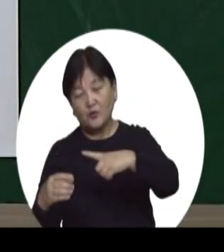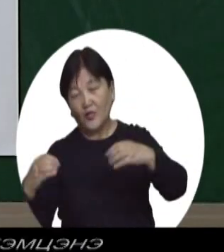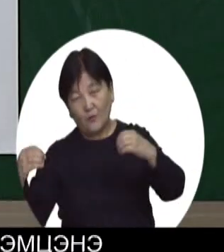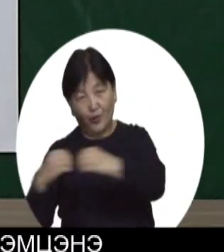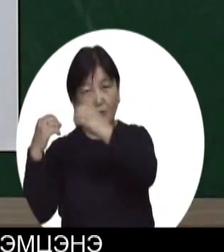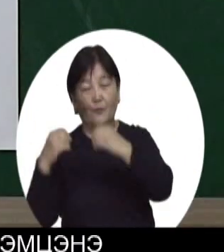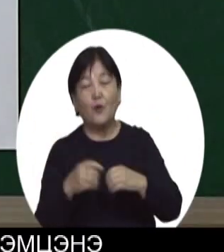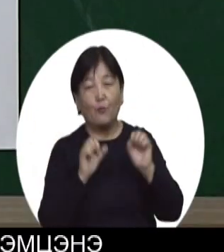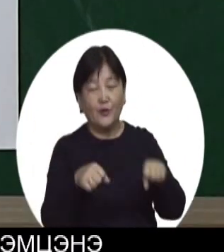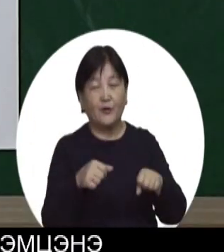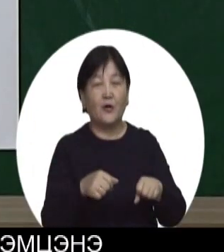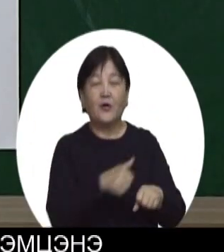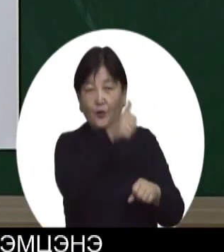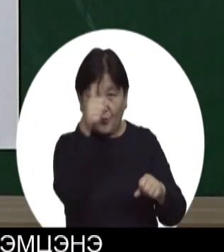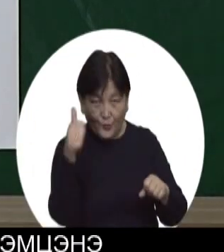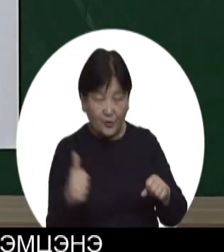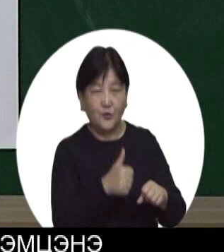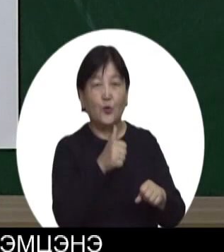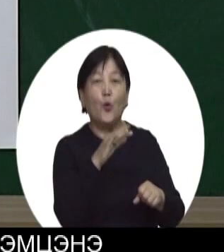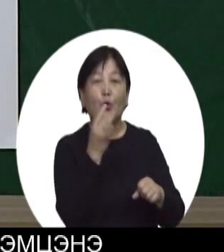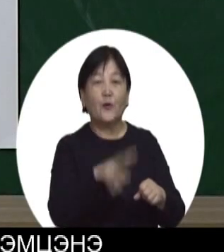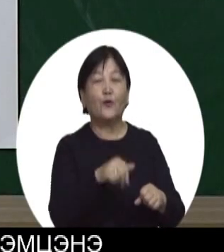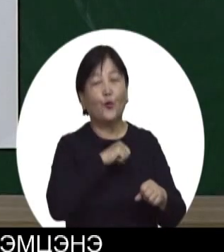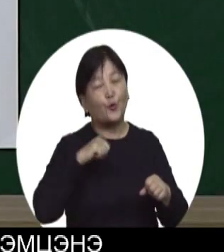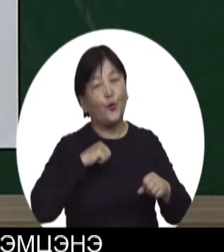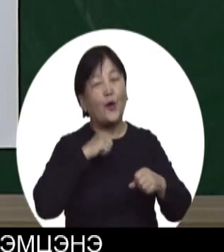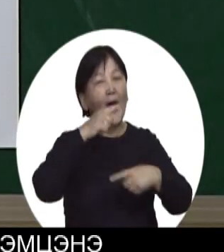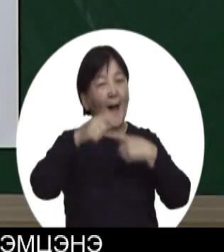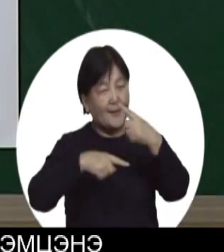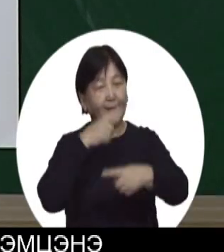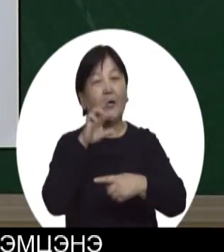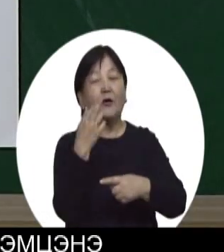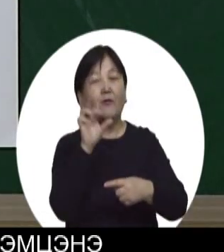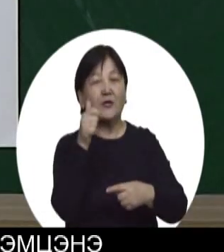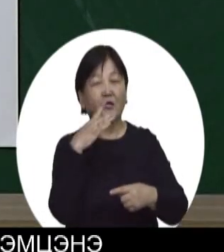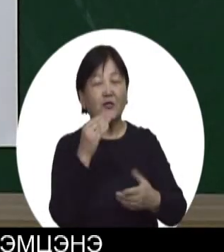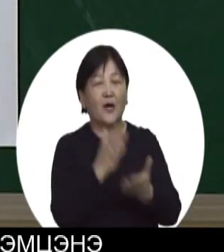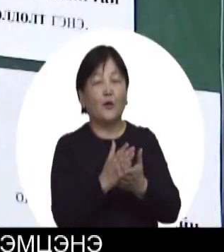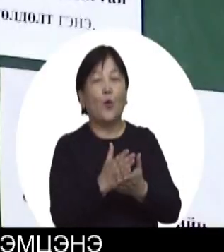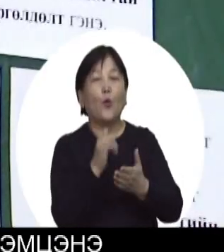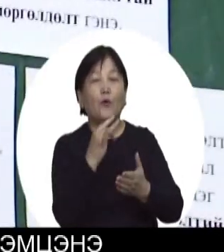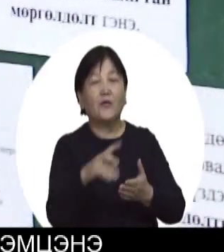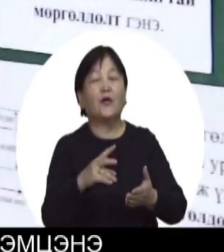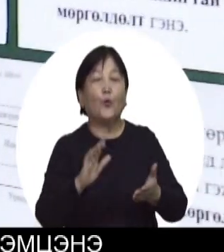бийсэн тохиолдолд өнөөдөр урал аяндаа явагдаж эхэлнэ. Мөн урвлын хурд ихснээ гэж